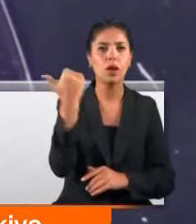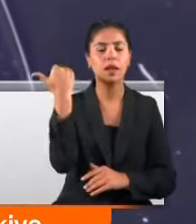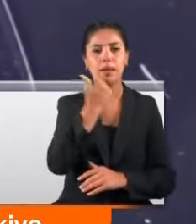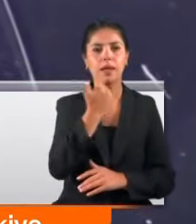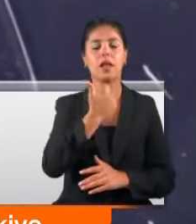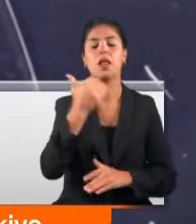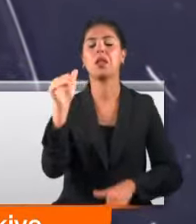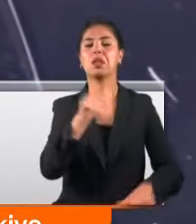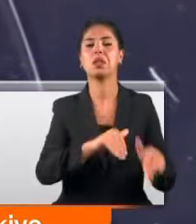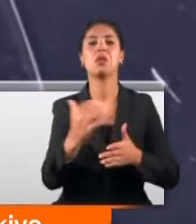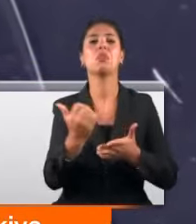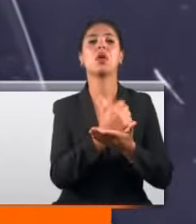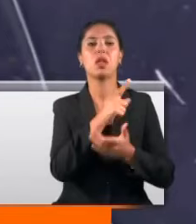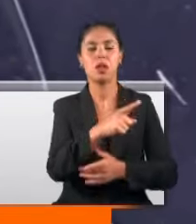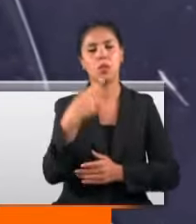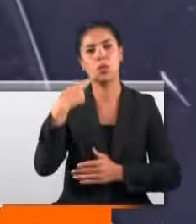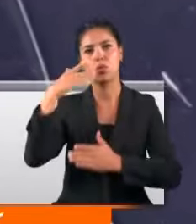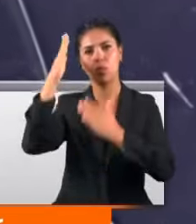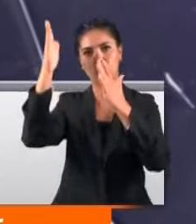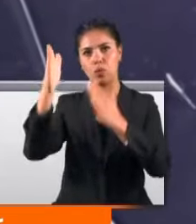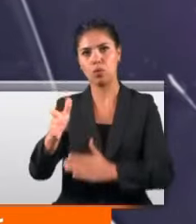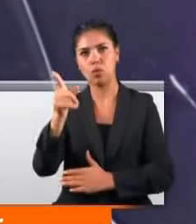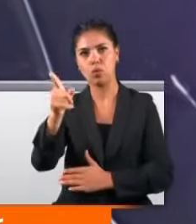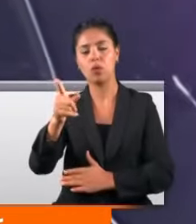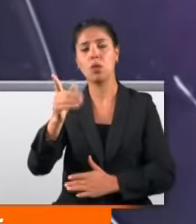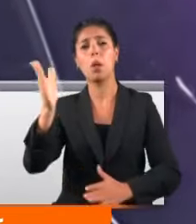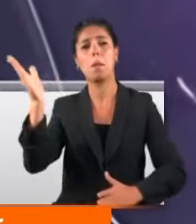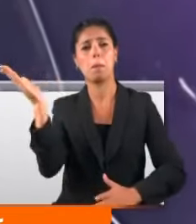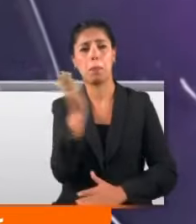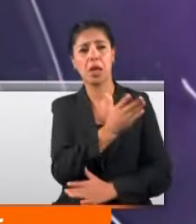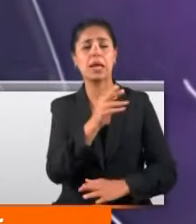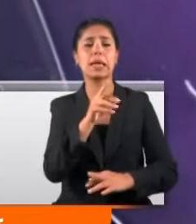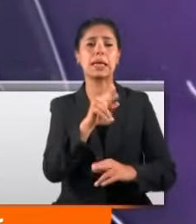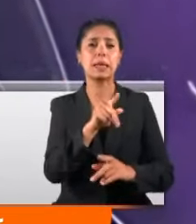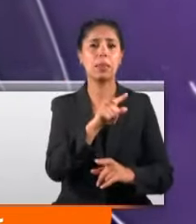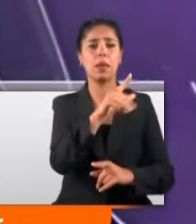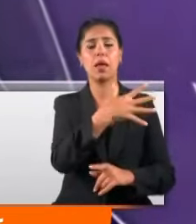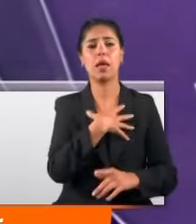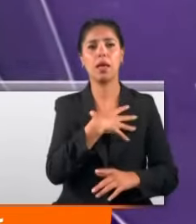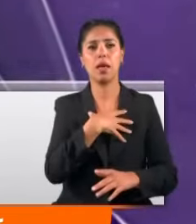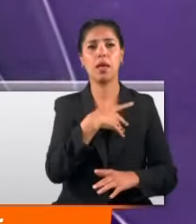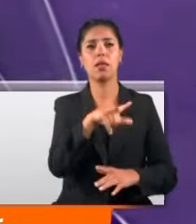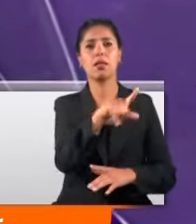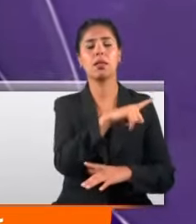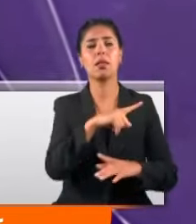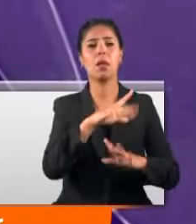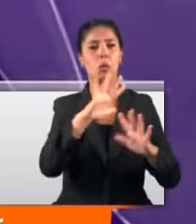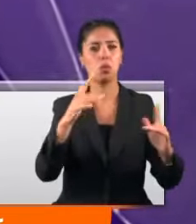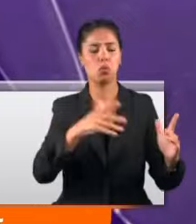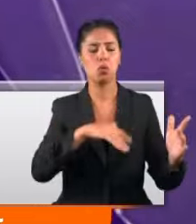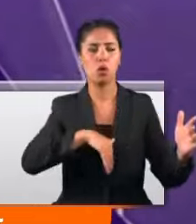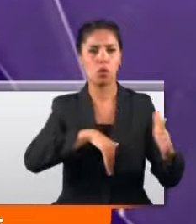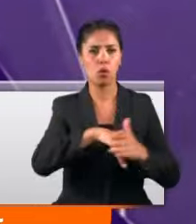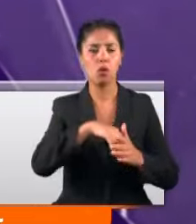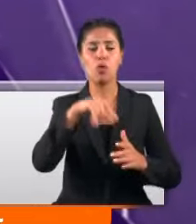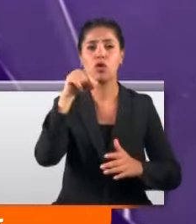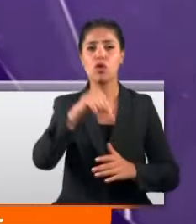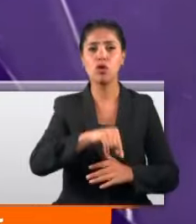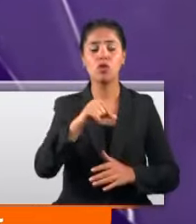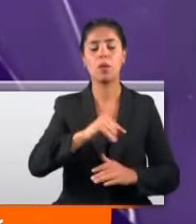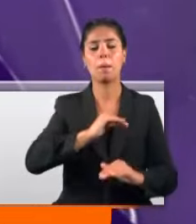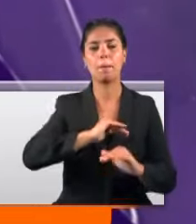seçim kazanamadılar. Recep Tayyip Erdoğan'dan öyle bir tokat yediler ki sırça köşklerinden de kovuldular. Şimdi milletin adamına dil